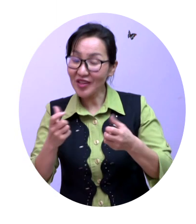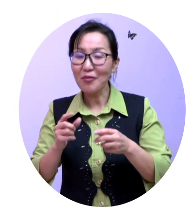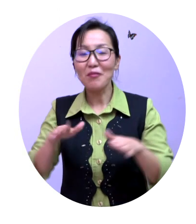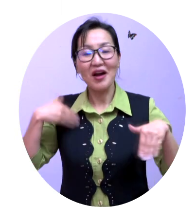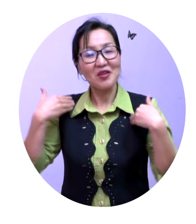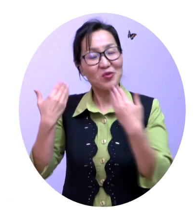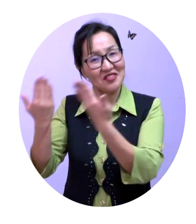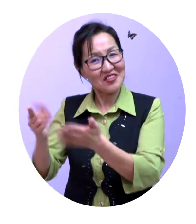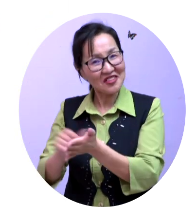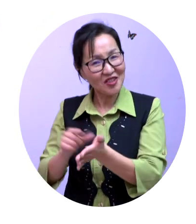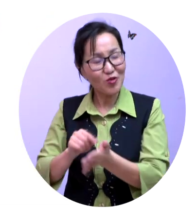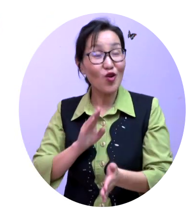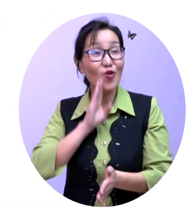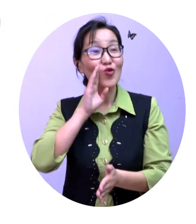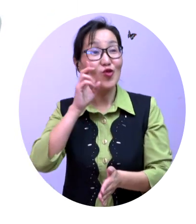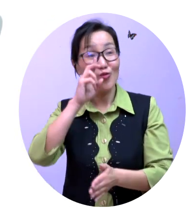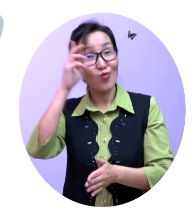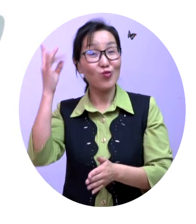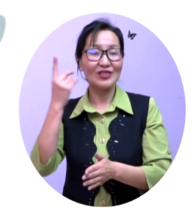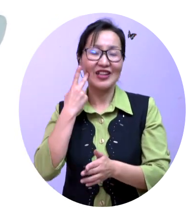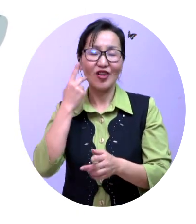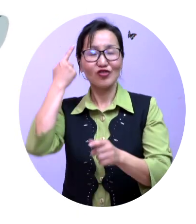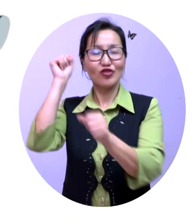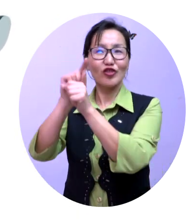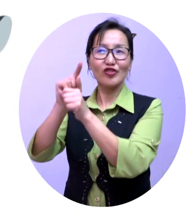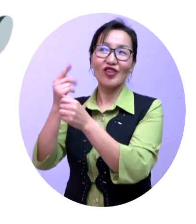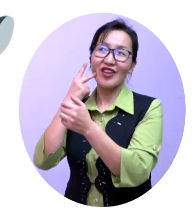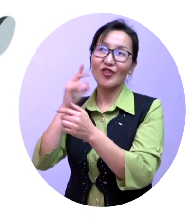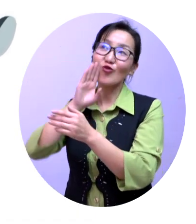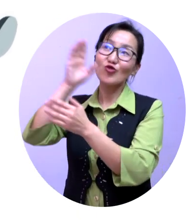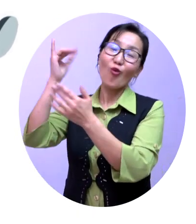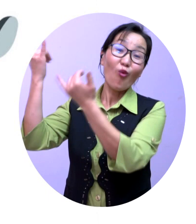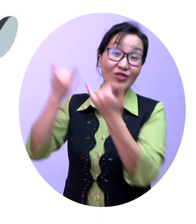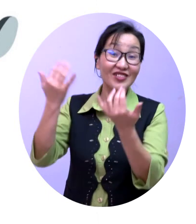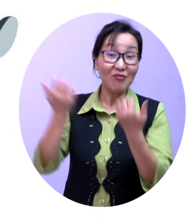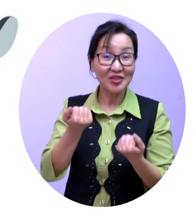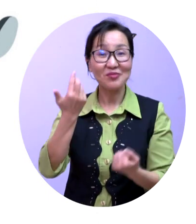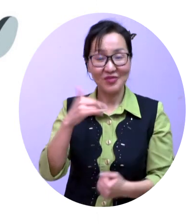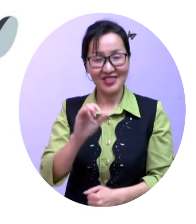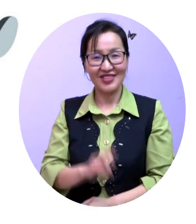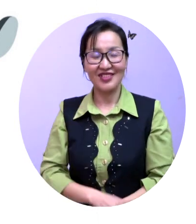баярлуулах юмсан хэмээн хүсэж өглөө бүрийг зоригтой өгтдөг болжээ.